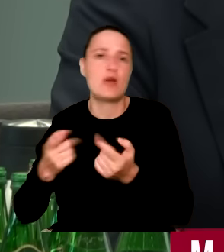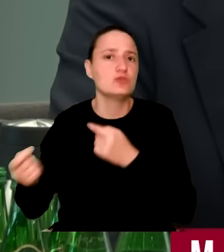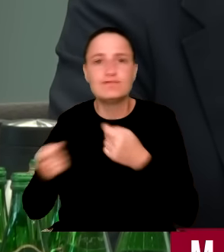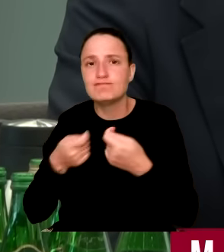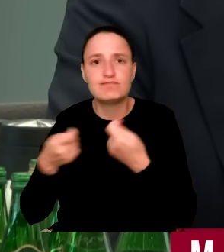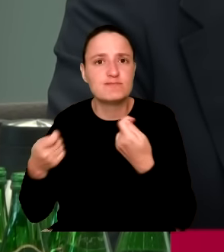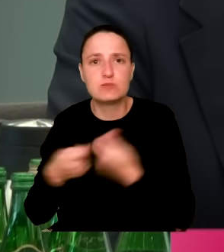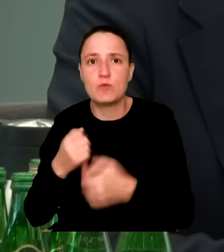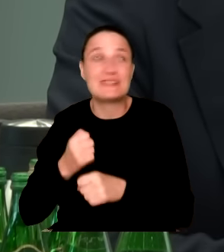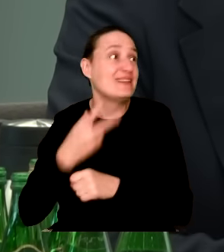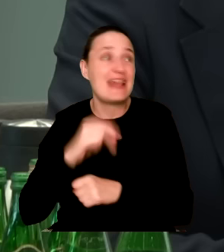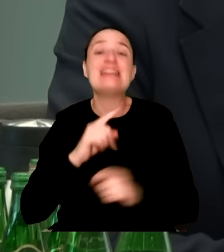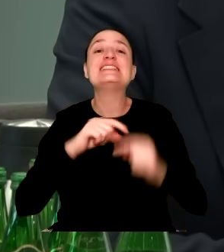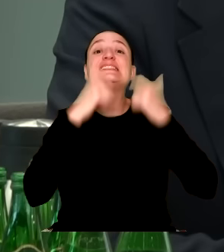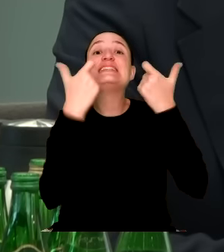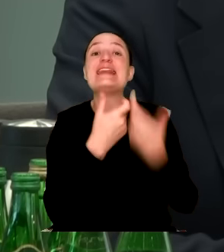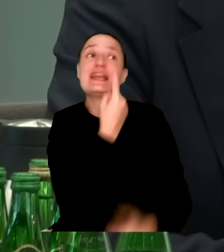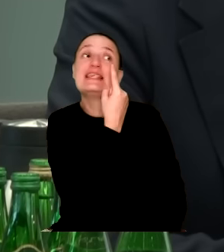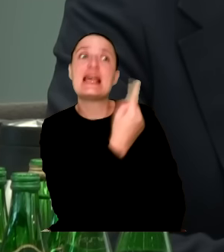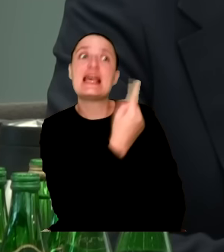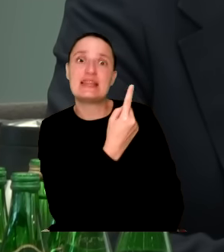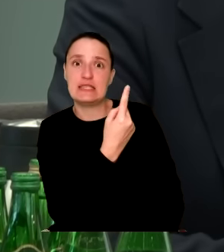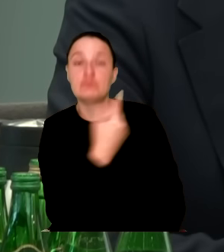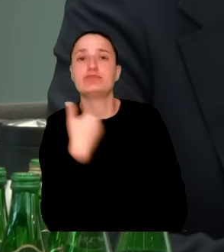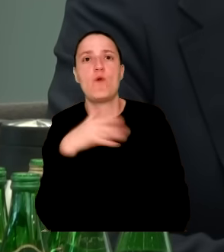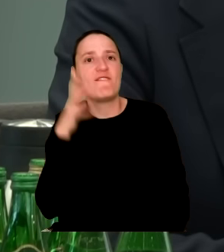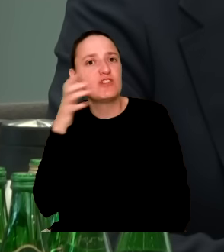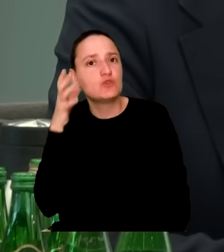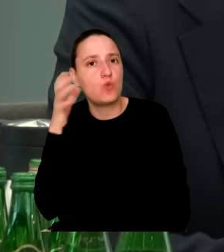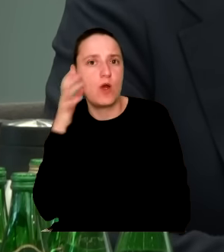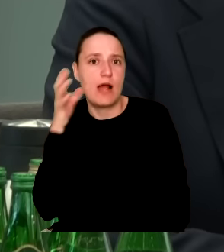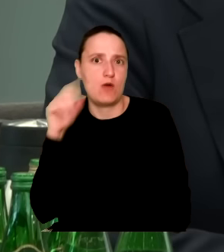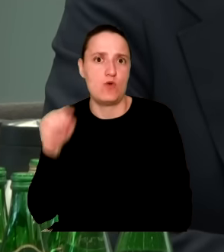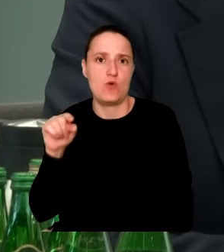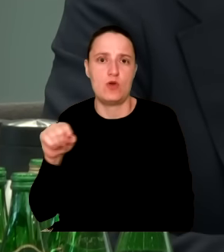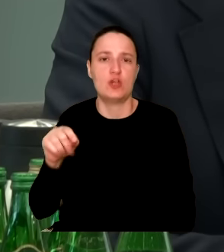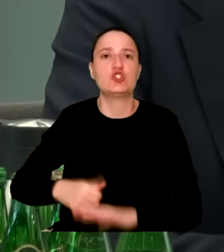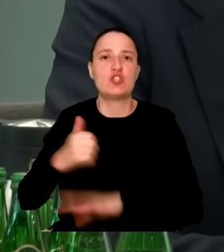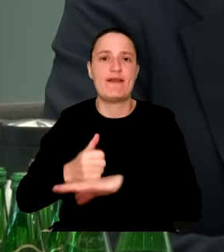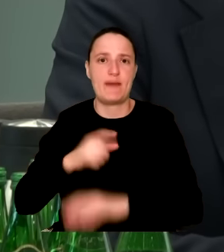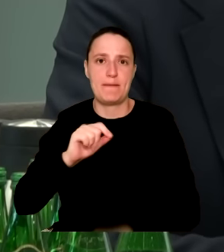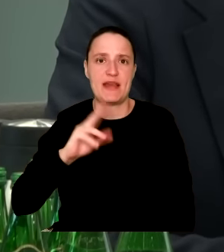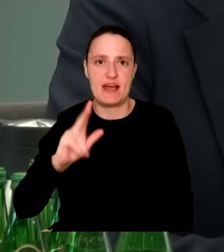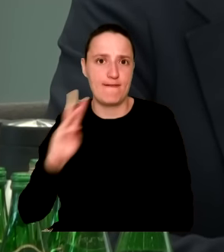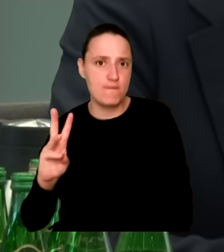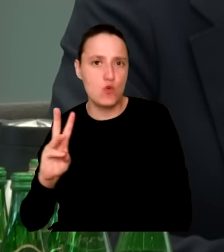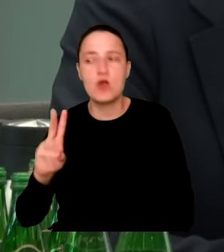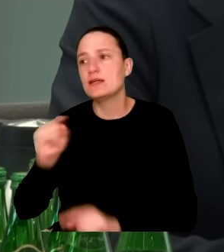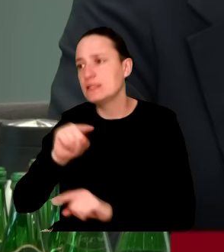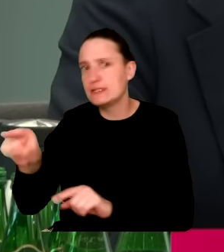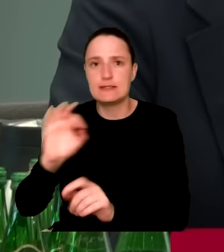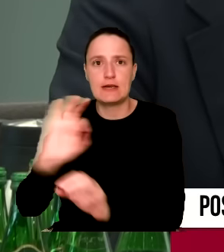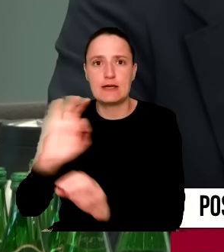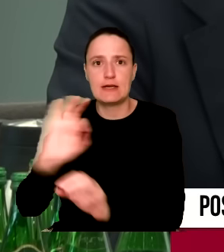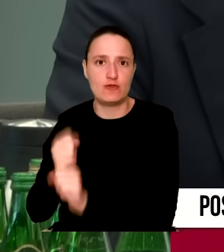senat był jedyną instytucją która wysłuchał który wysłuchał szefa Państwowej Komisji Wyborczej i pracowników Państwowej Komisji Wyborczej muszę